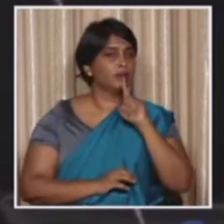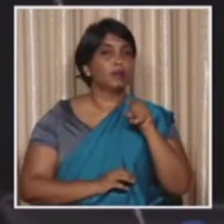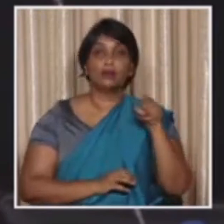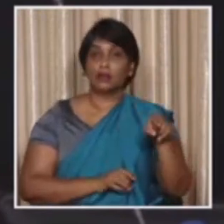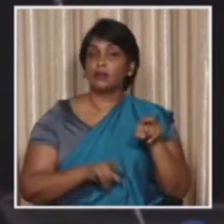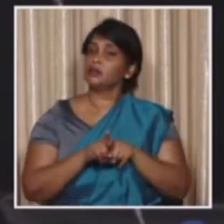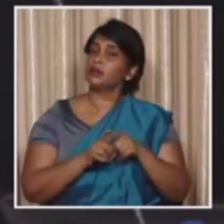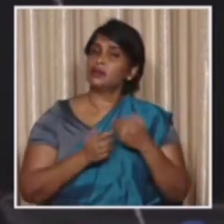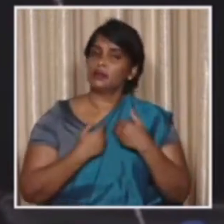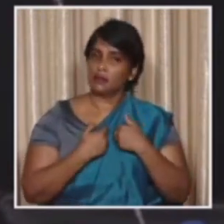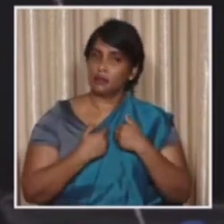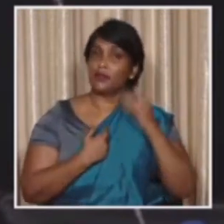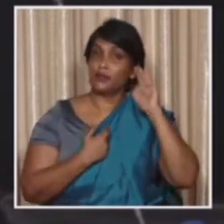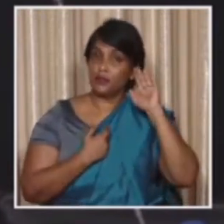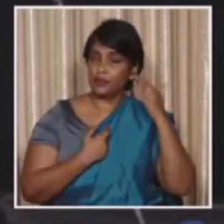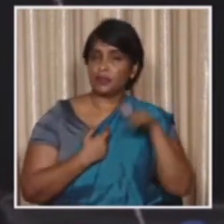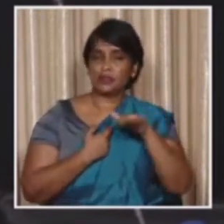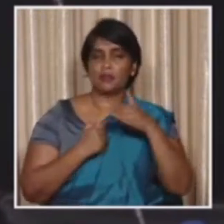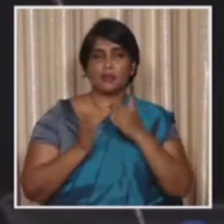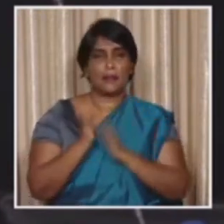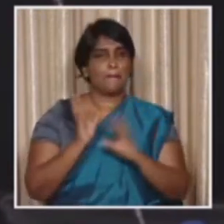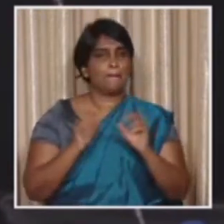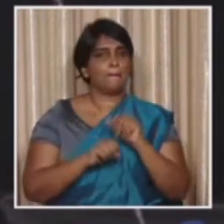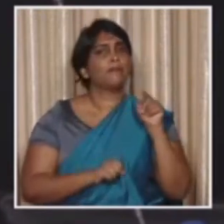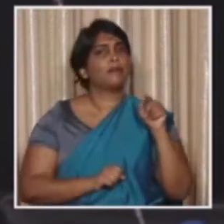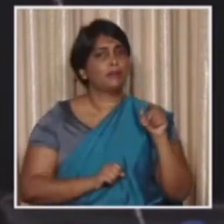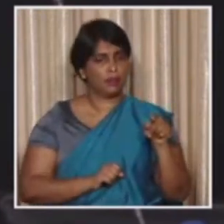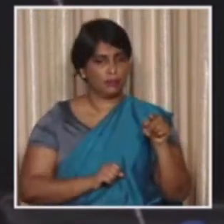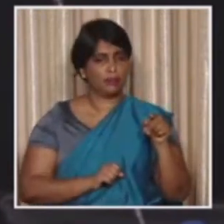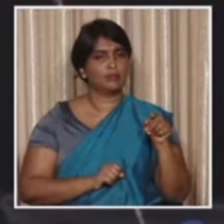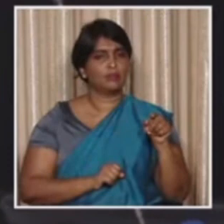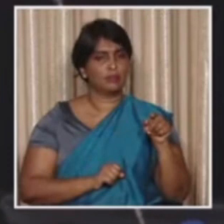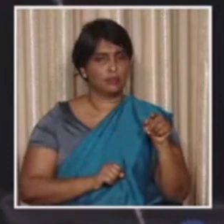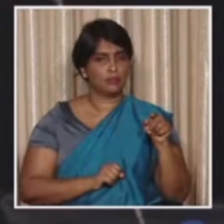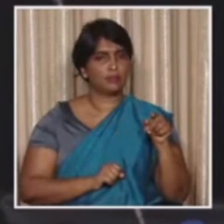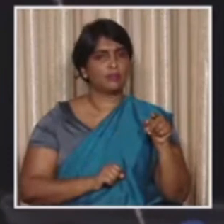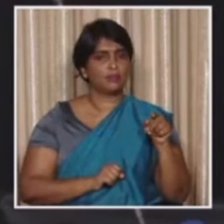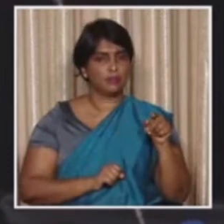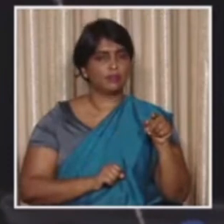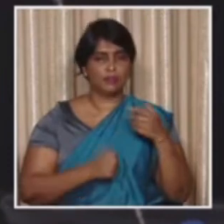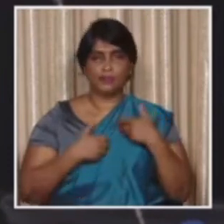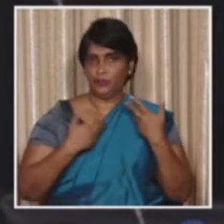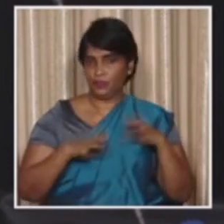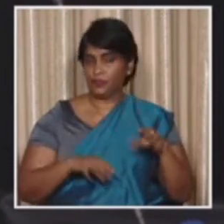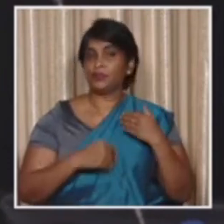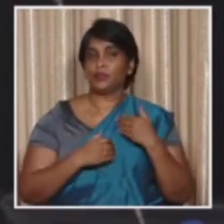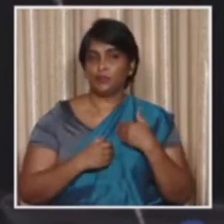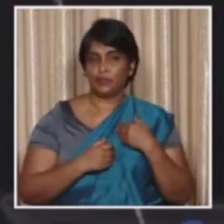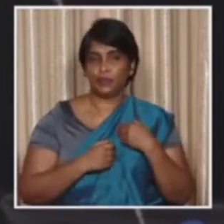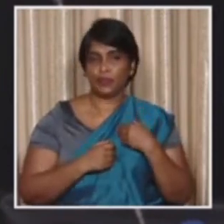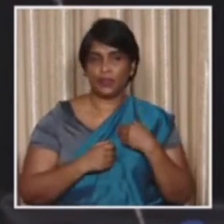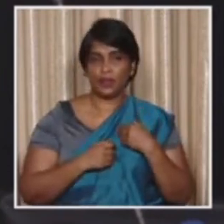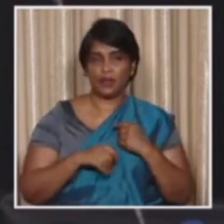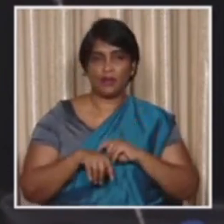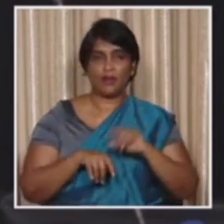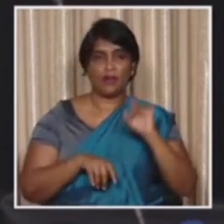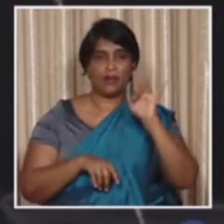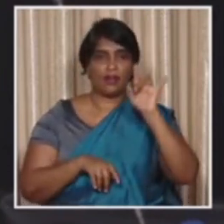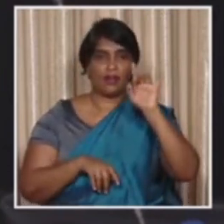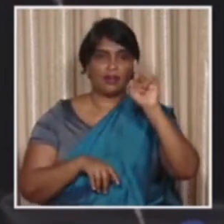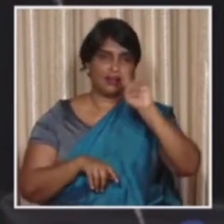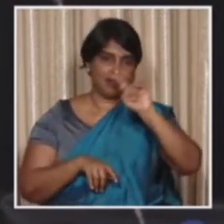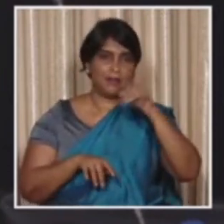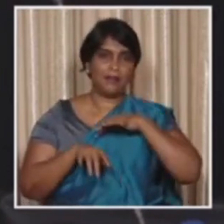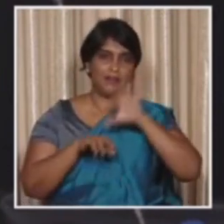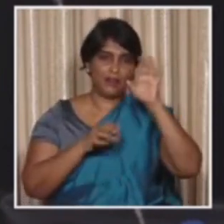api visheshayenma samaja madhya kiyana eka obathumata kaale awasan wela thiyena. Aman awasan karanawa. Samaja obathumata thibba vinadi 35ak mata dunna nam dan